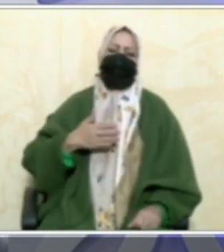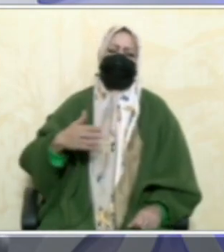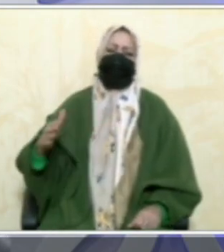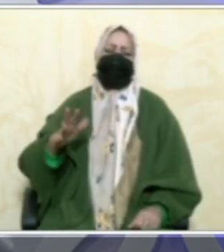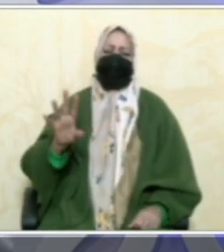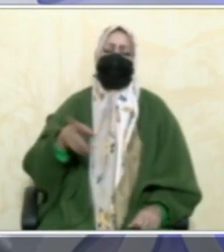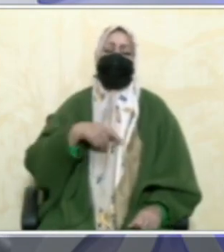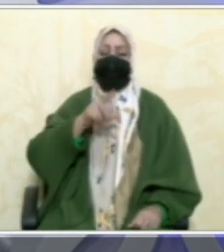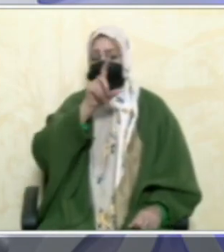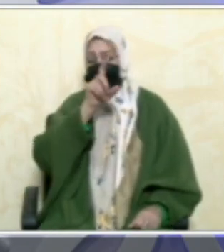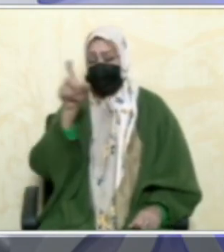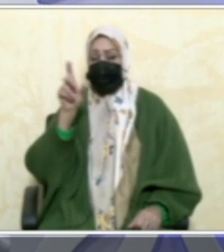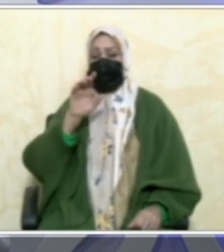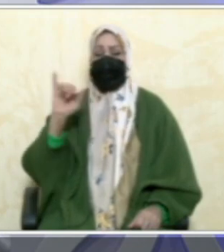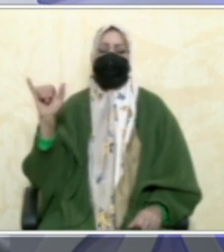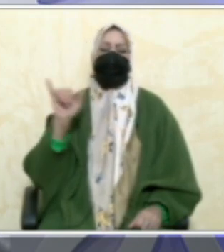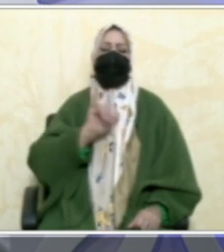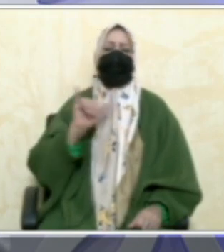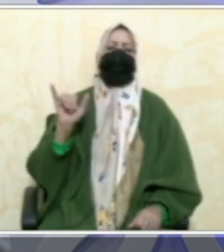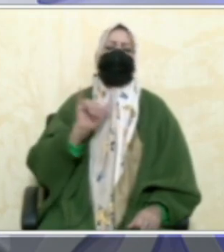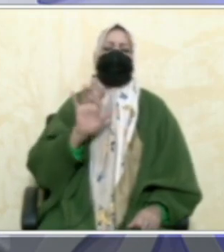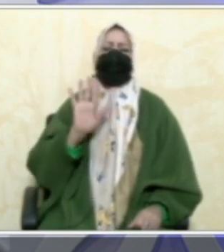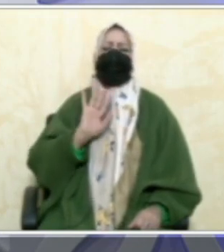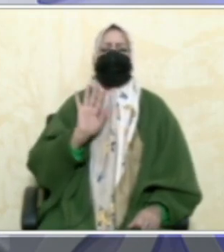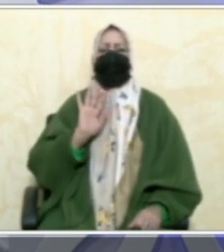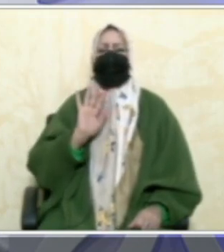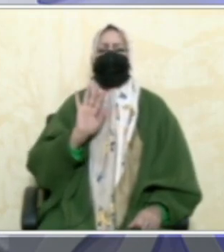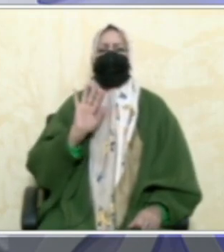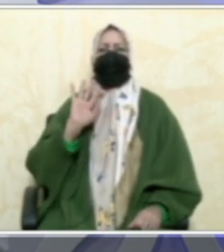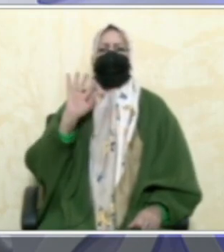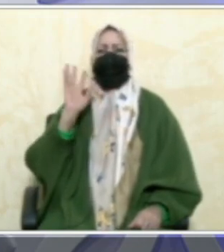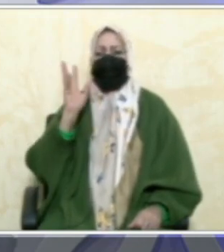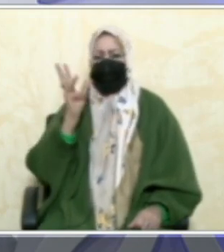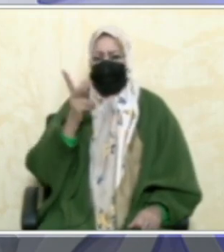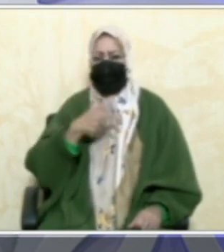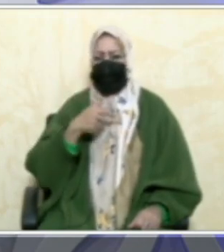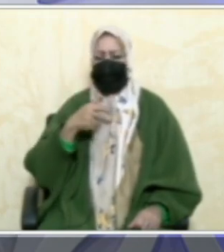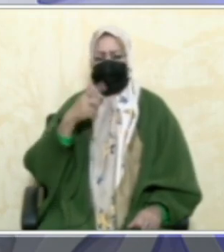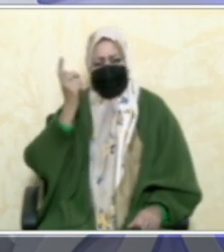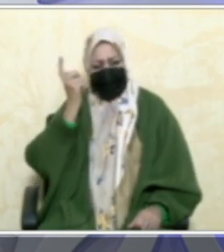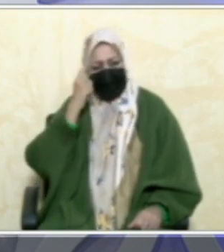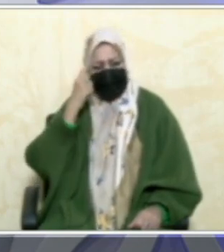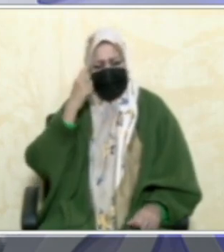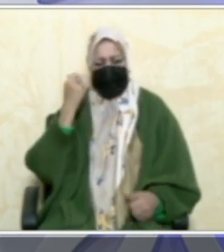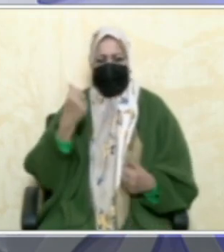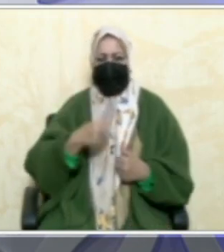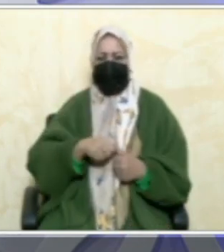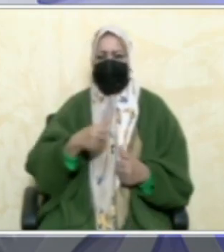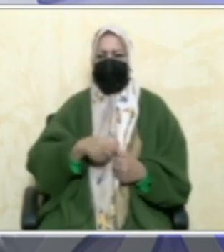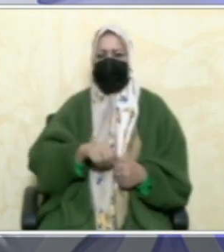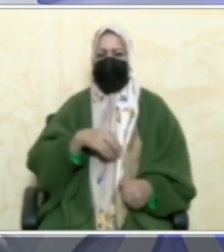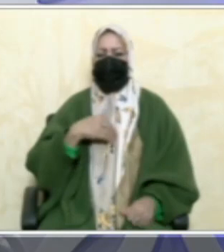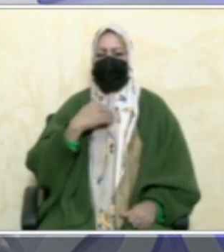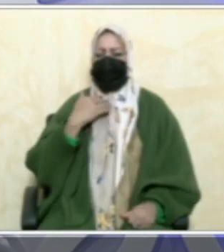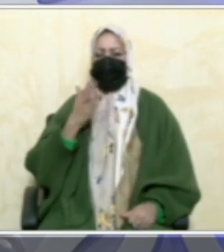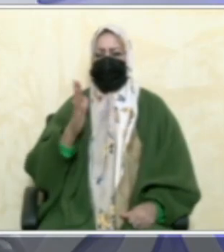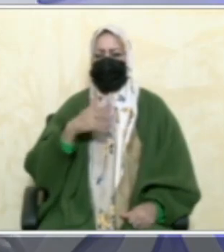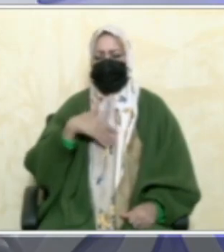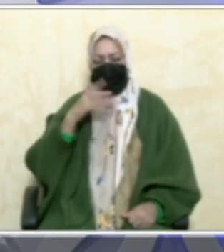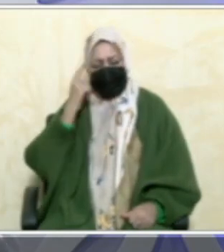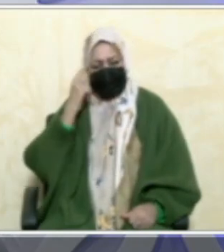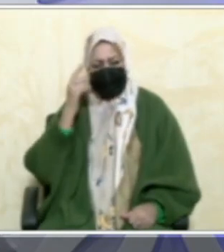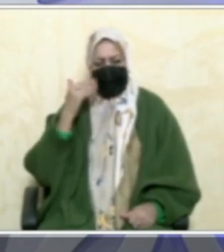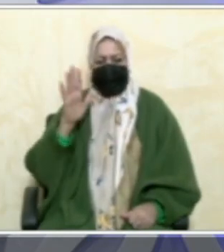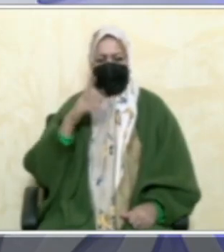ولا ينطلي إلا على السدج من الناس للأسف. ولكن هذا هو الواقع وما نراه، ولذا